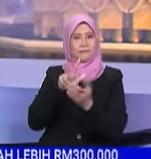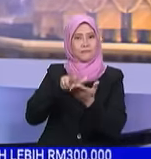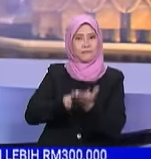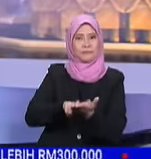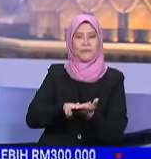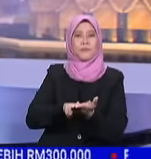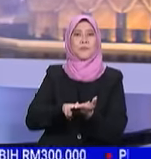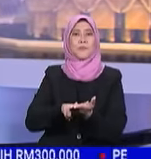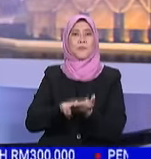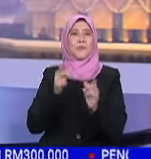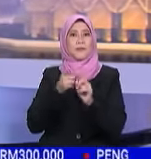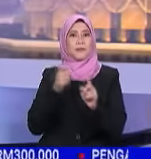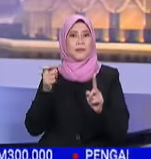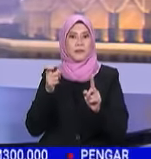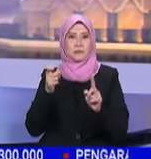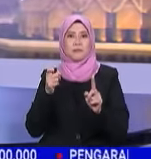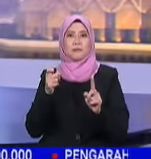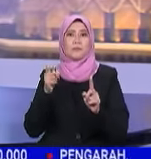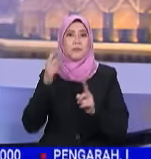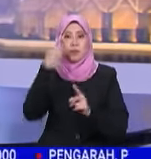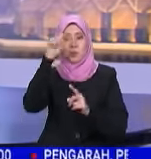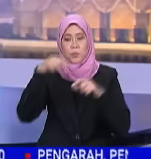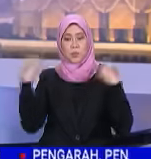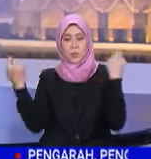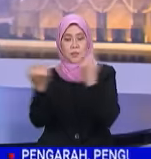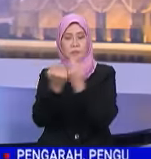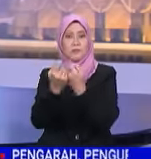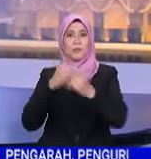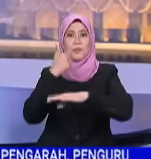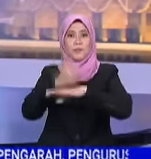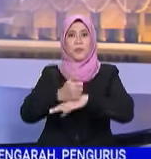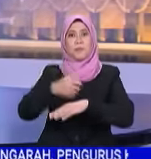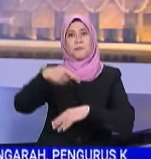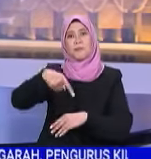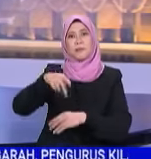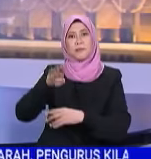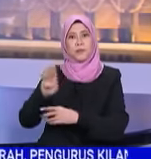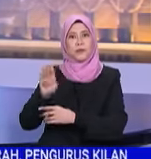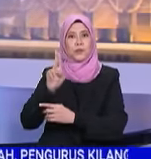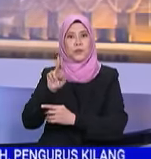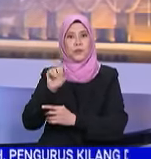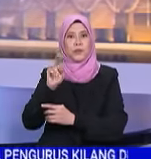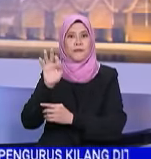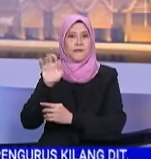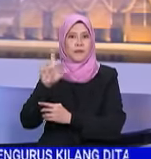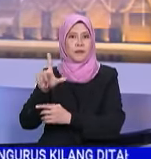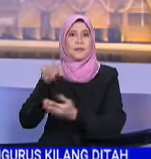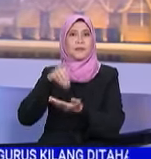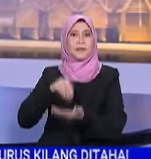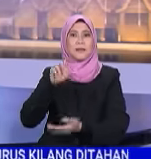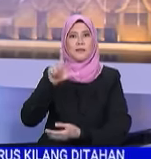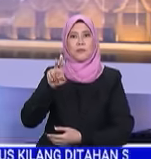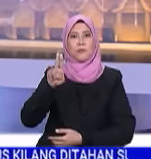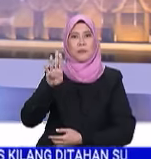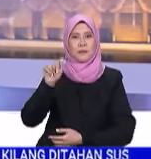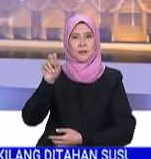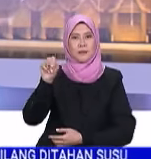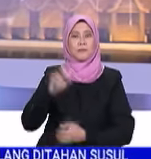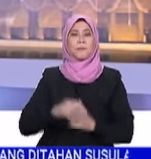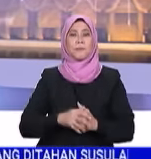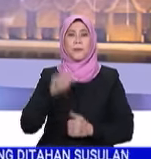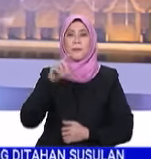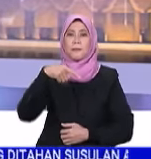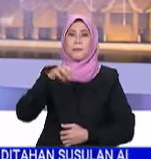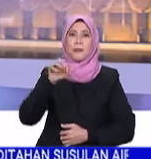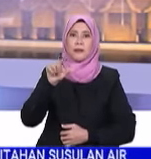environmental compliance dalam misi pasukan inim pertubuhan bangsa bersatu unifiil di lubnan menurut Panglima angkatan